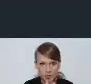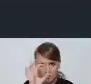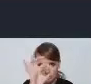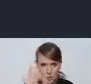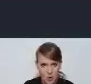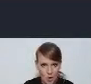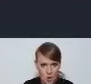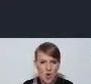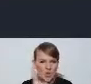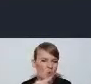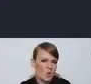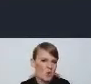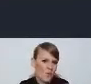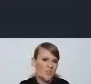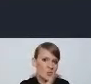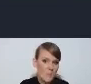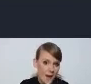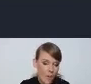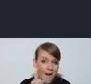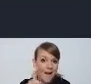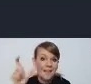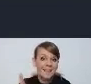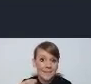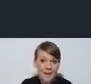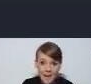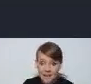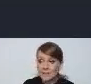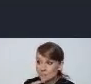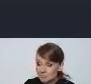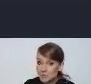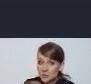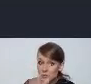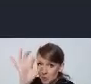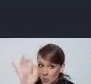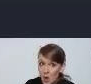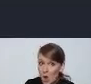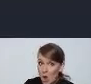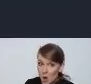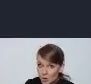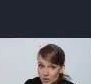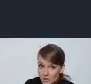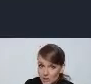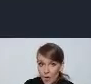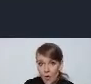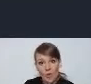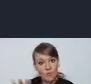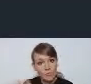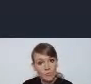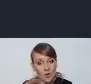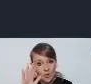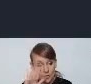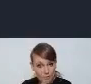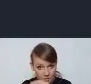że to mało, ale skarbnik, jak mu to powiedzieć, że miałbym 17% oszczędności na przykład w oświacie, powie, że to